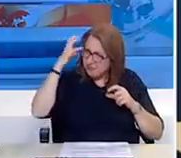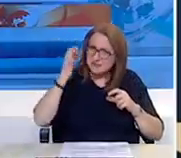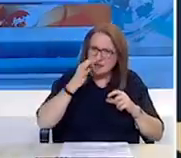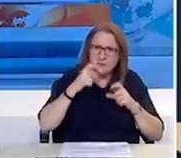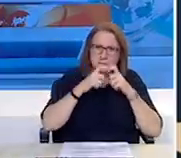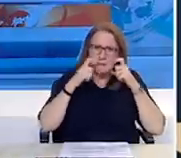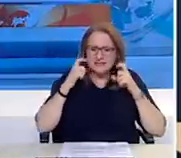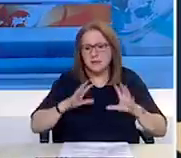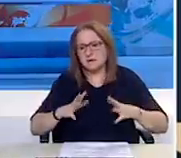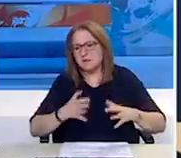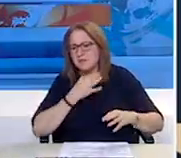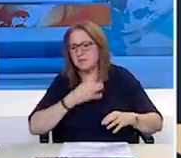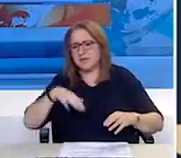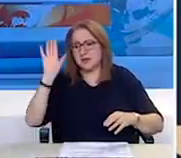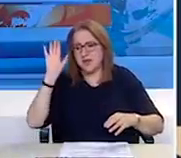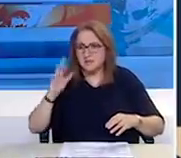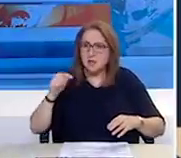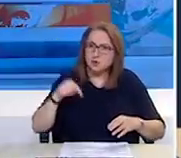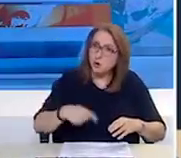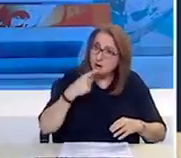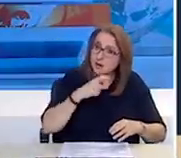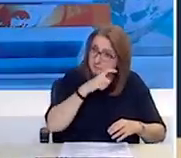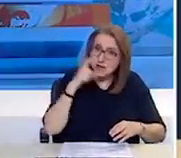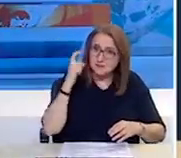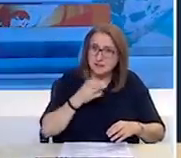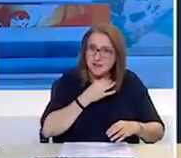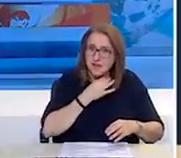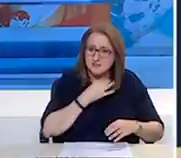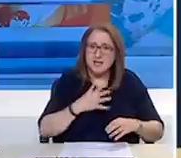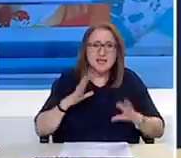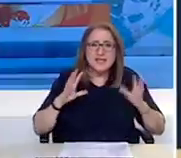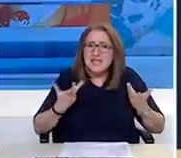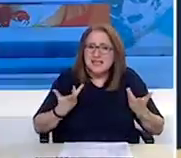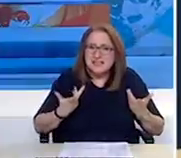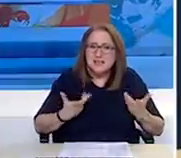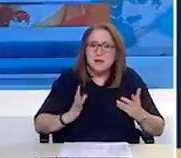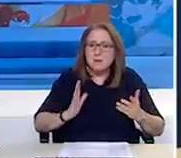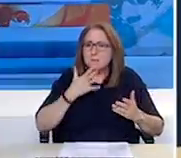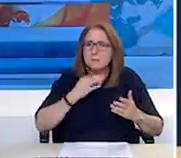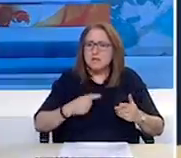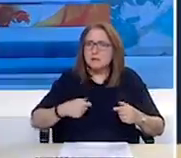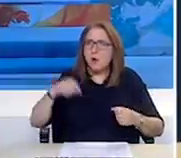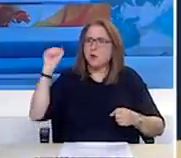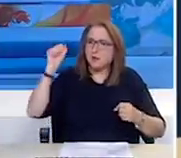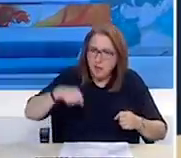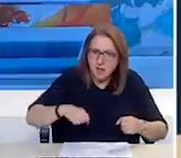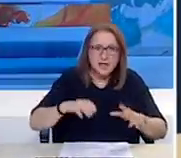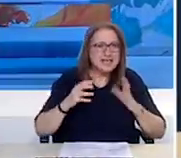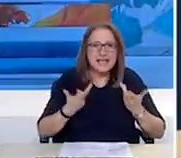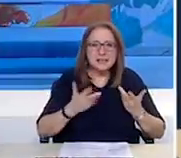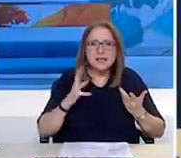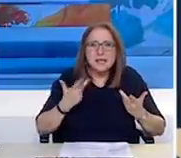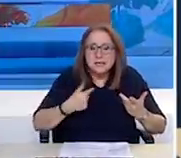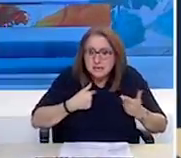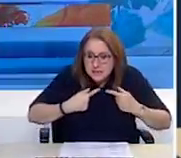ζητήματα. Κινούμαστε σε αγαρτογράφητα νερά και οι επιστήμονες και οι κυβερνήσεις, όχι μόνο εδώ αλλά σε όλο τον κόσμο. Και το βλέπετε από τις